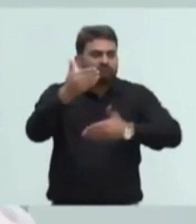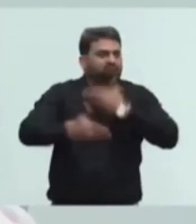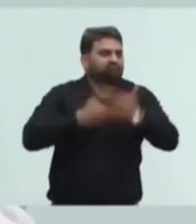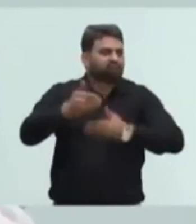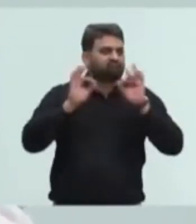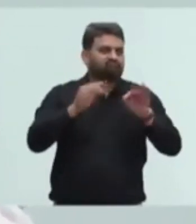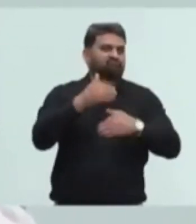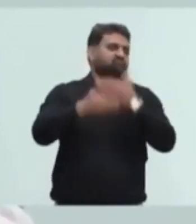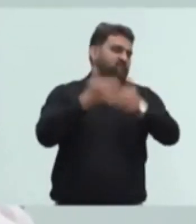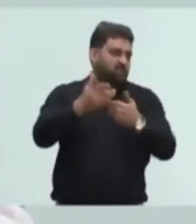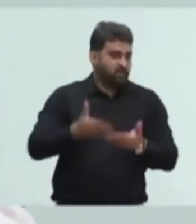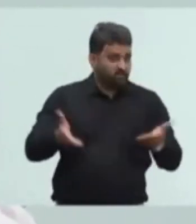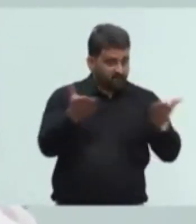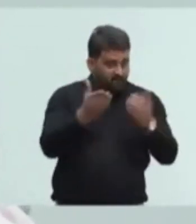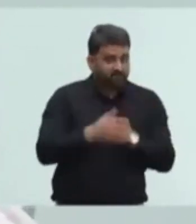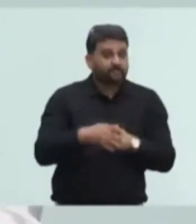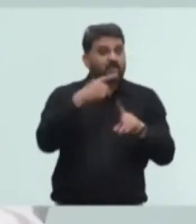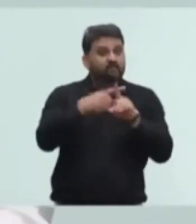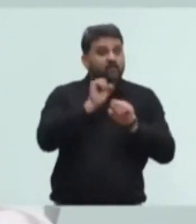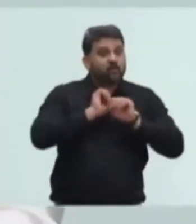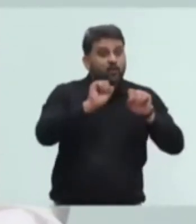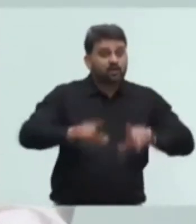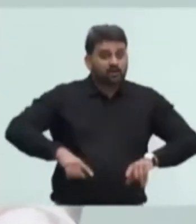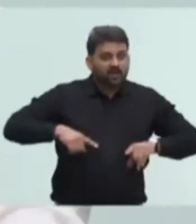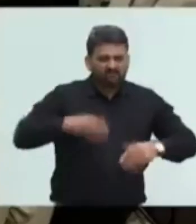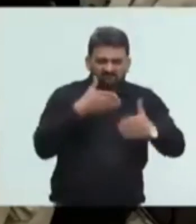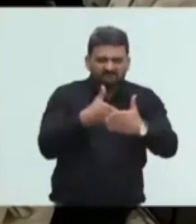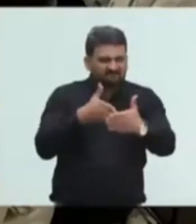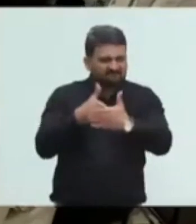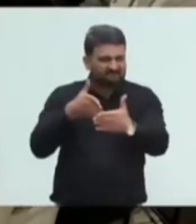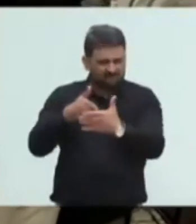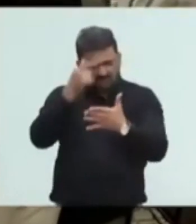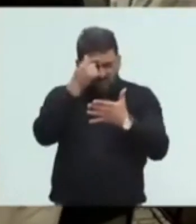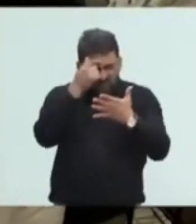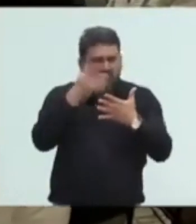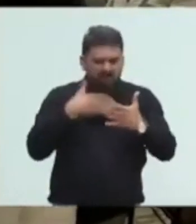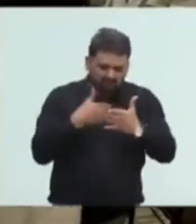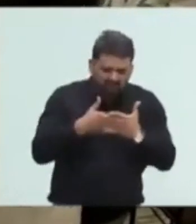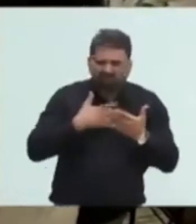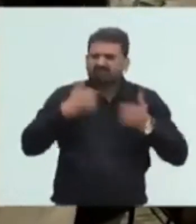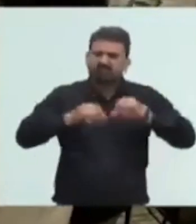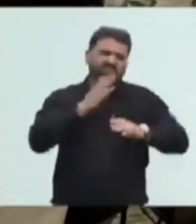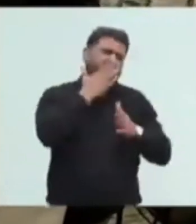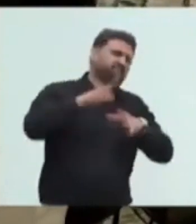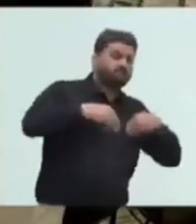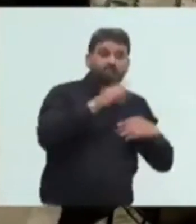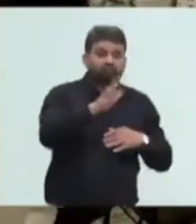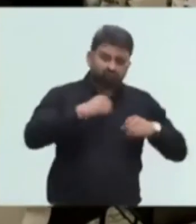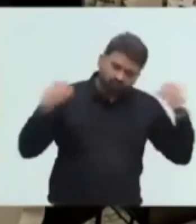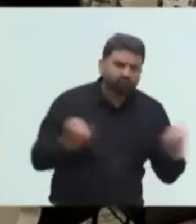ही प्रेरक रहे हैं आपने अपने जीवन की बाधाओं से कभी हार नहीं